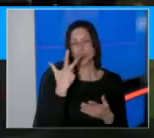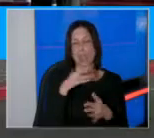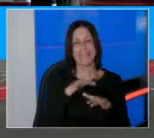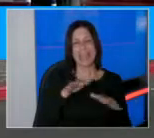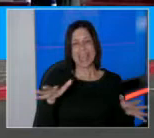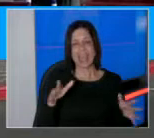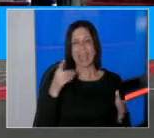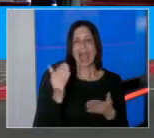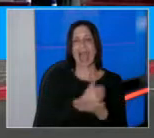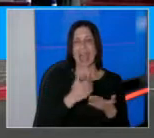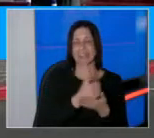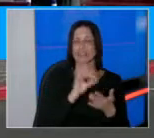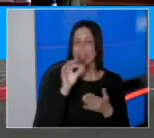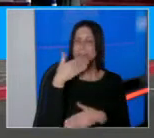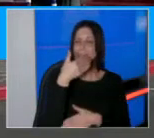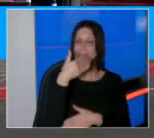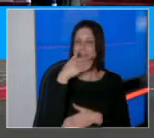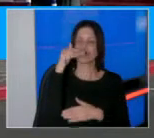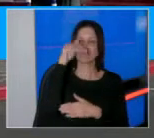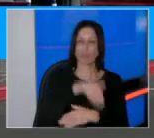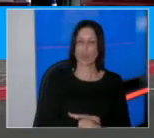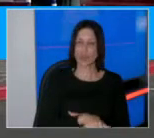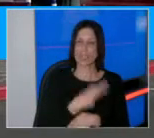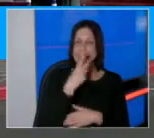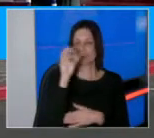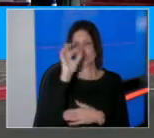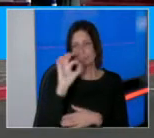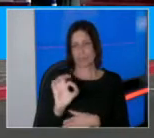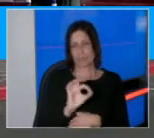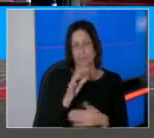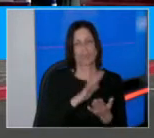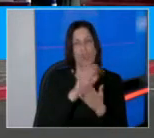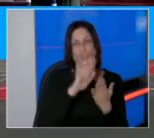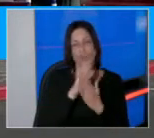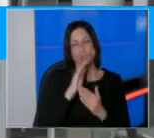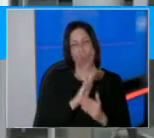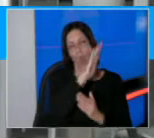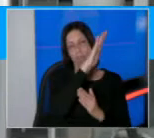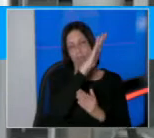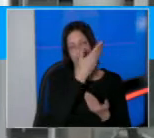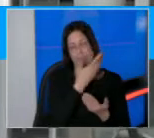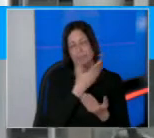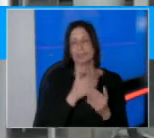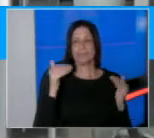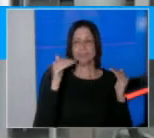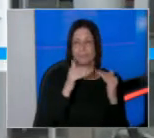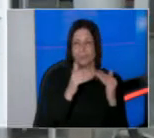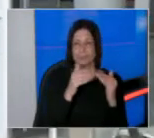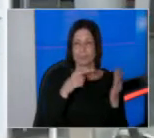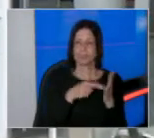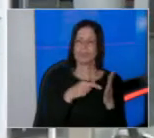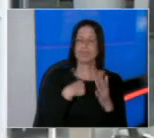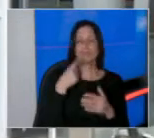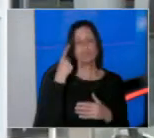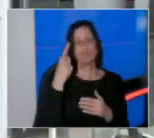כאשר הכנסות המדינה יורדות ב-20% וההוצאות עולות בהתאם. לכן אני